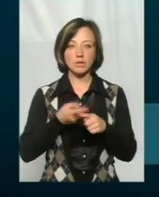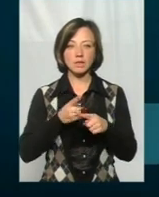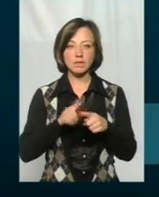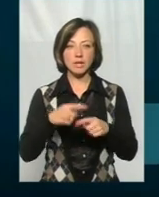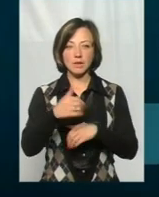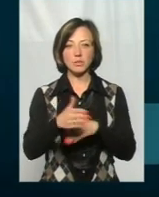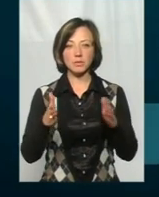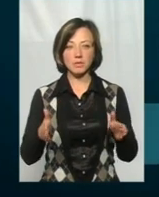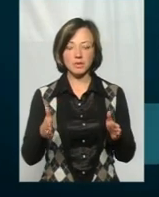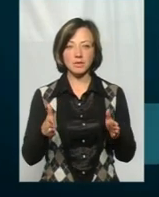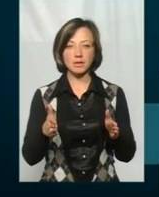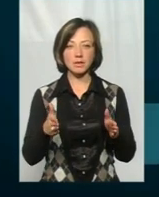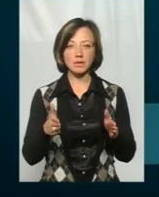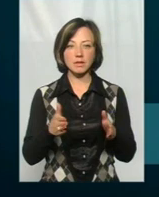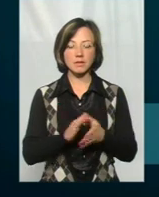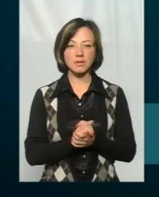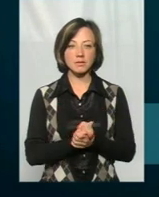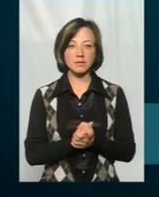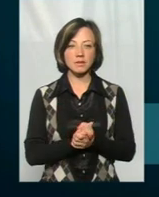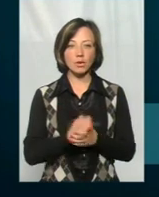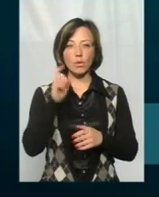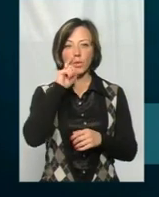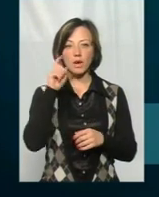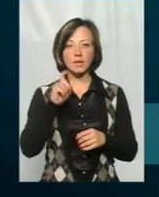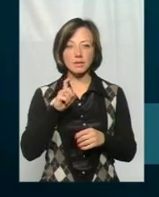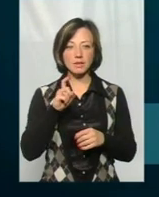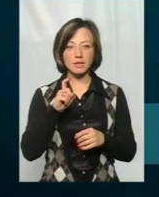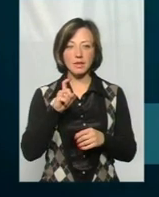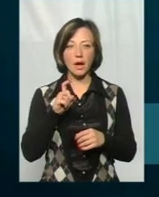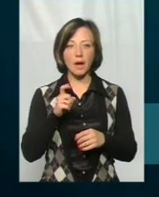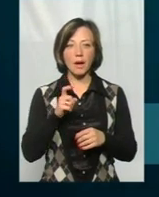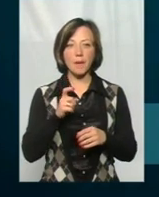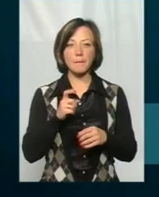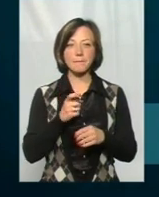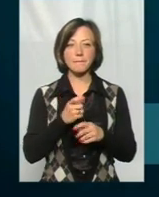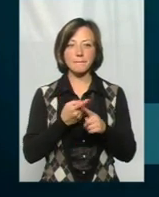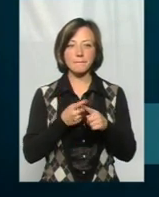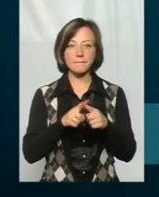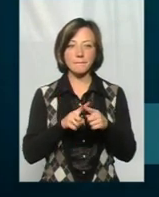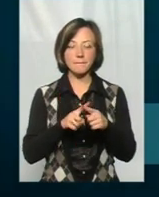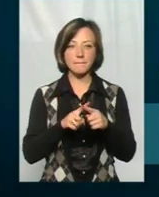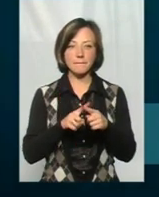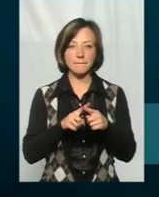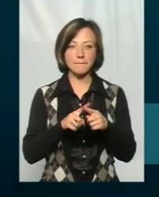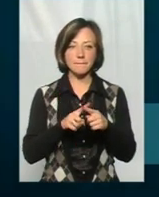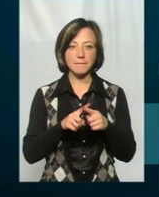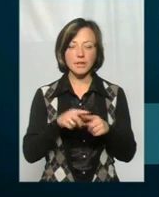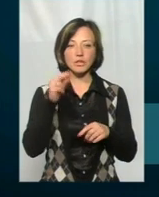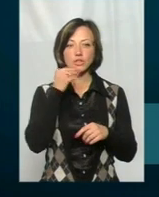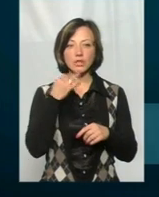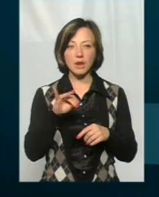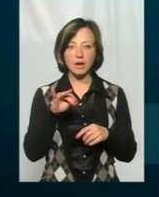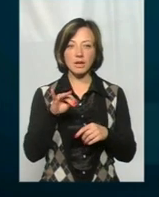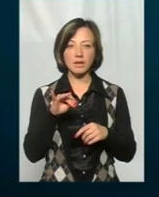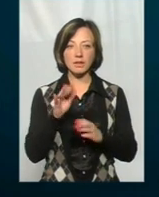Limited edition. Це було limited edition. Так, але це українські боєприпаси, сухофрукти, травний чай,